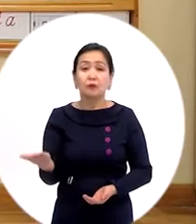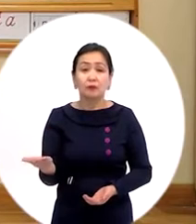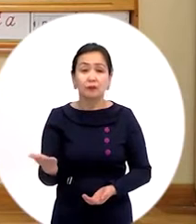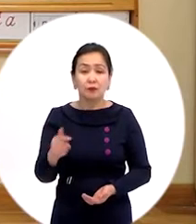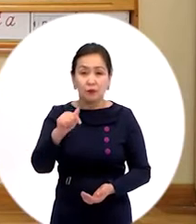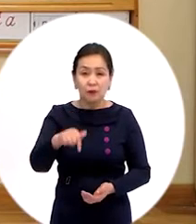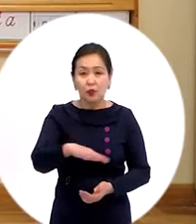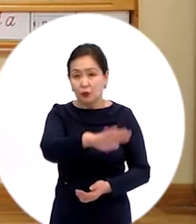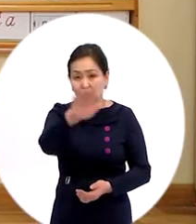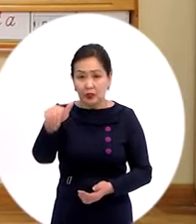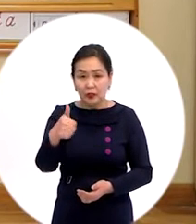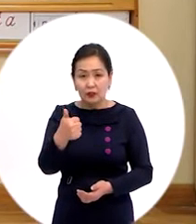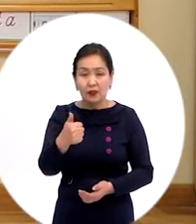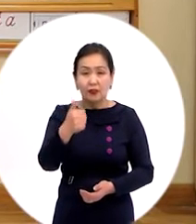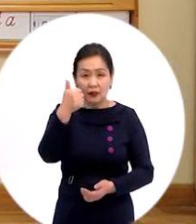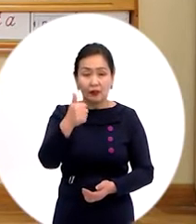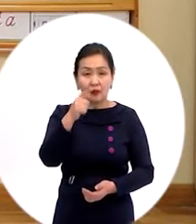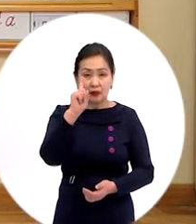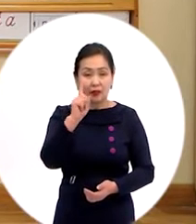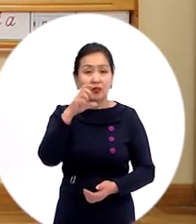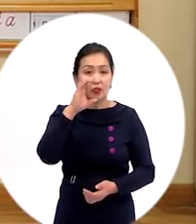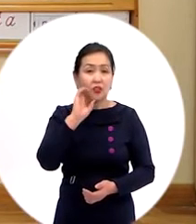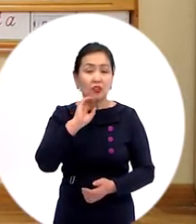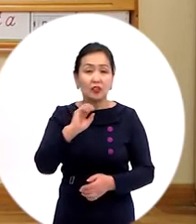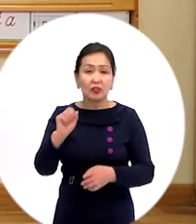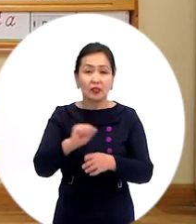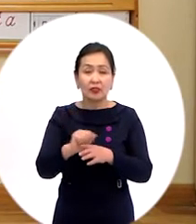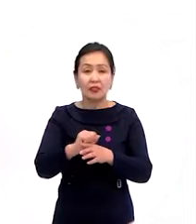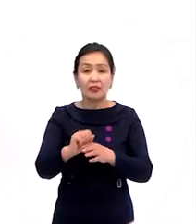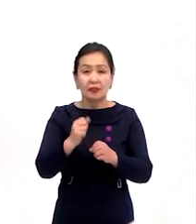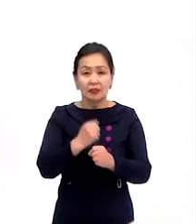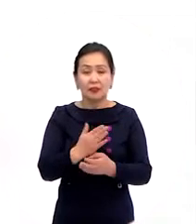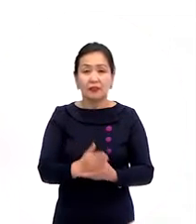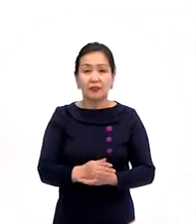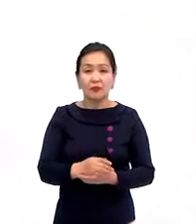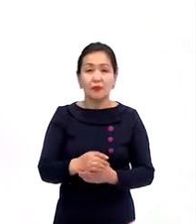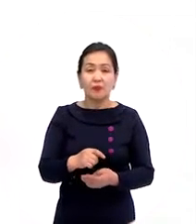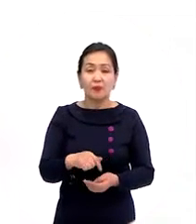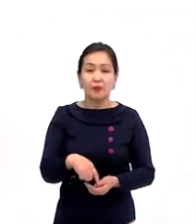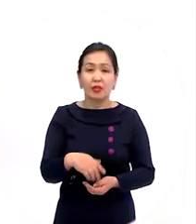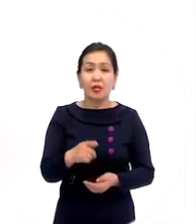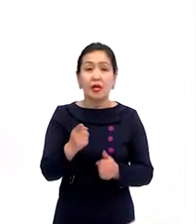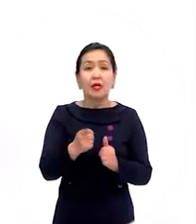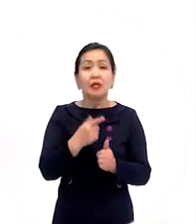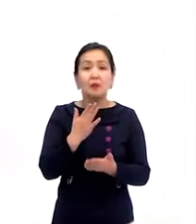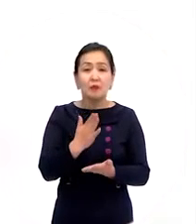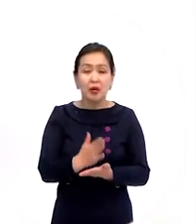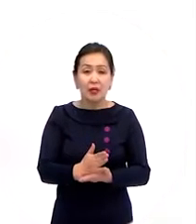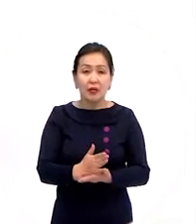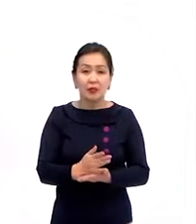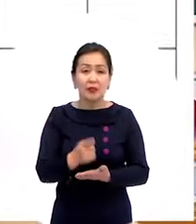Хүүхдүүдээ одоо бүгдээрээ нэгэн сонирхолтой дасгал ажиллая. За энд хэн байна? Сайн